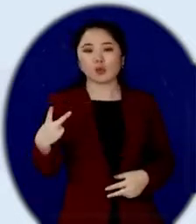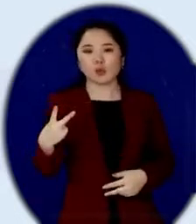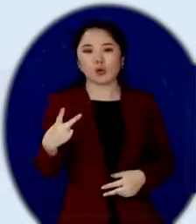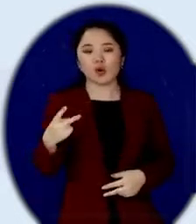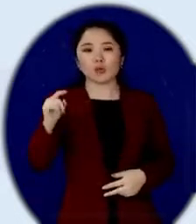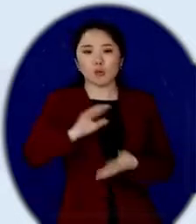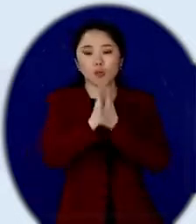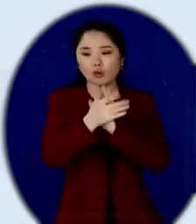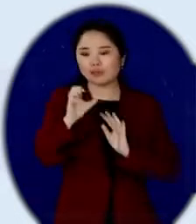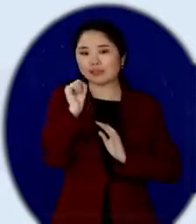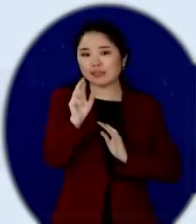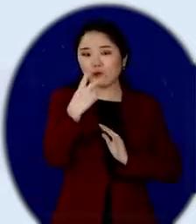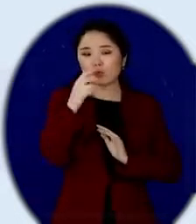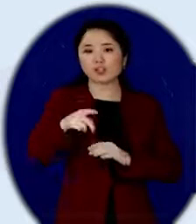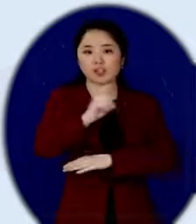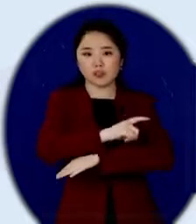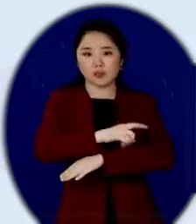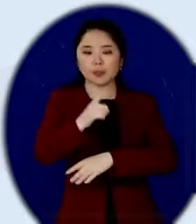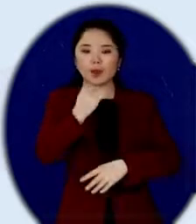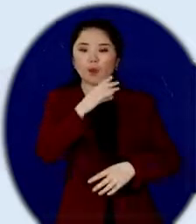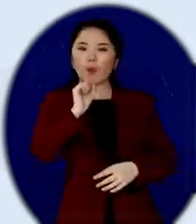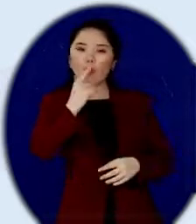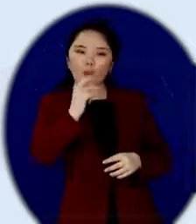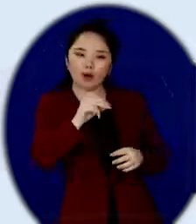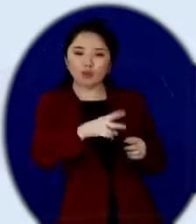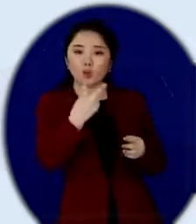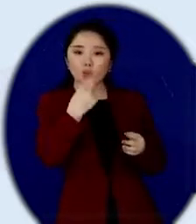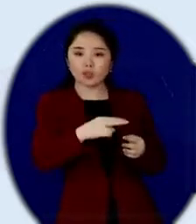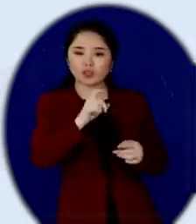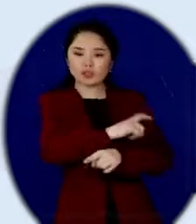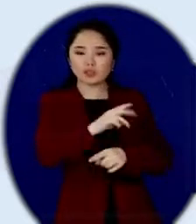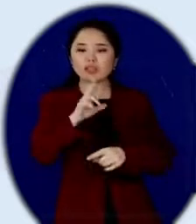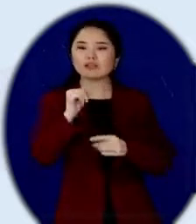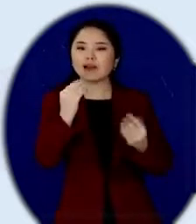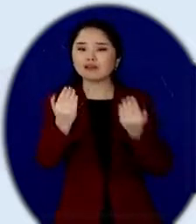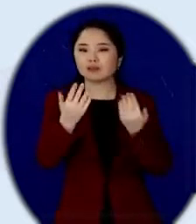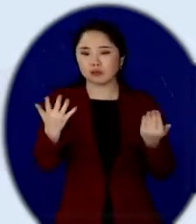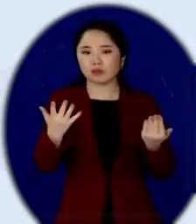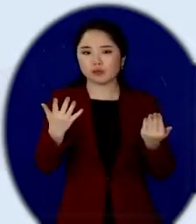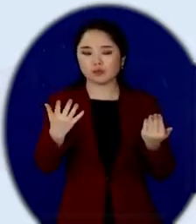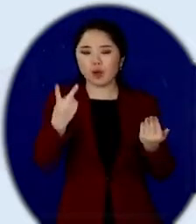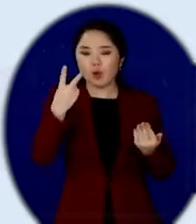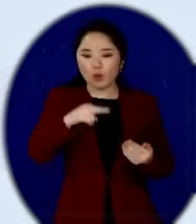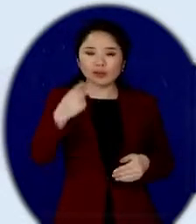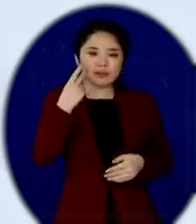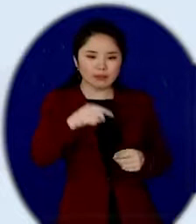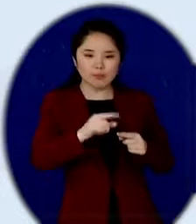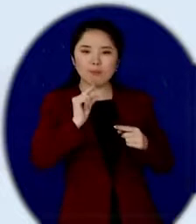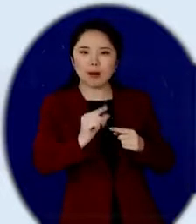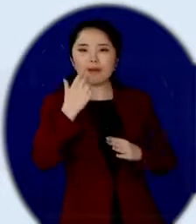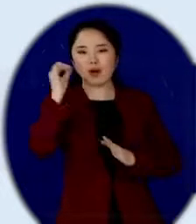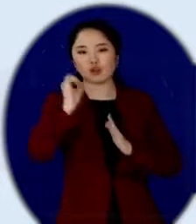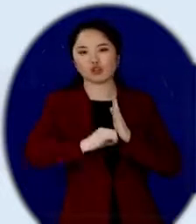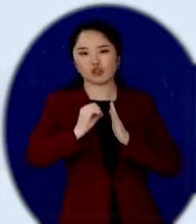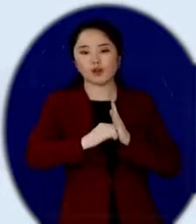нар дөнгөж сая үдсэн хуваагч үлдэгдэл 2 жишгээр ямар байх ёстой вэ? Үлдэгдэл нь бага байх